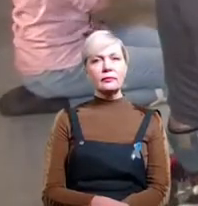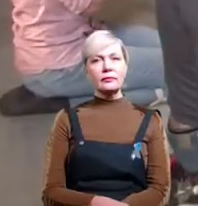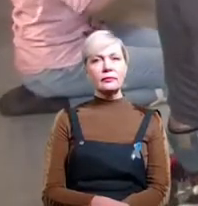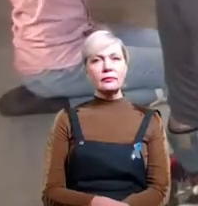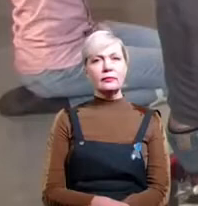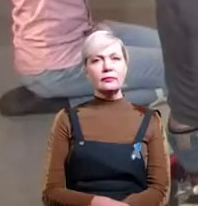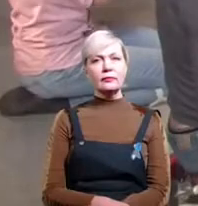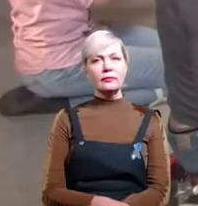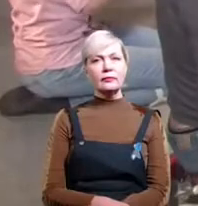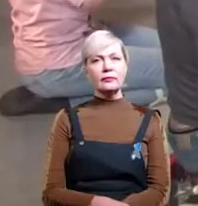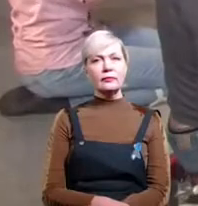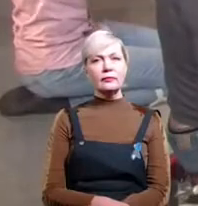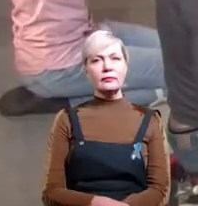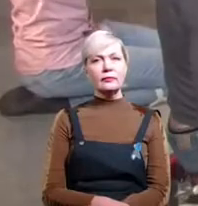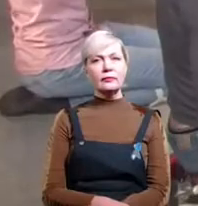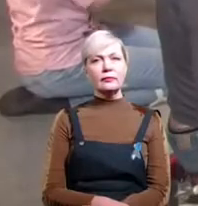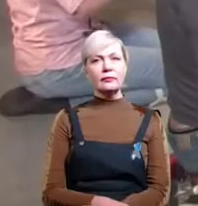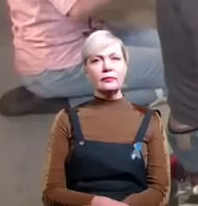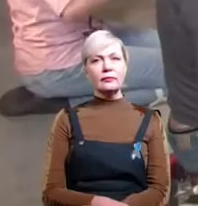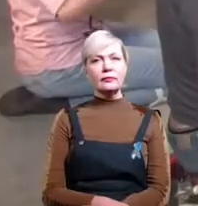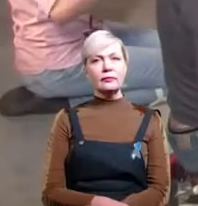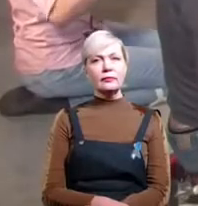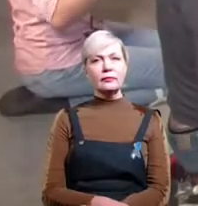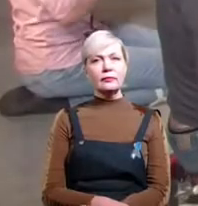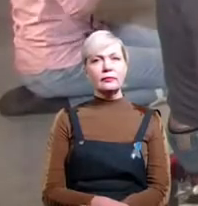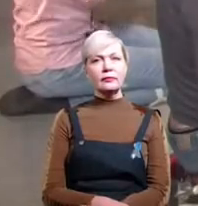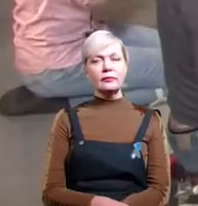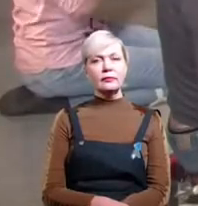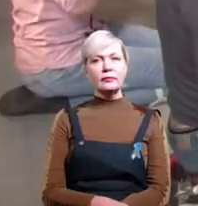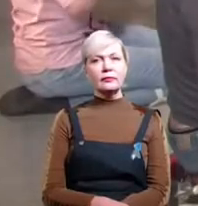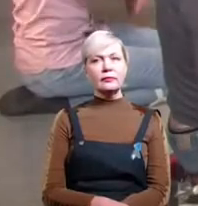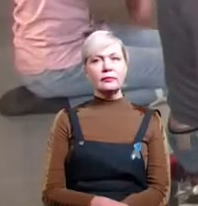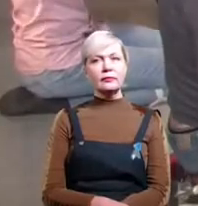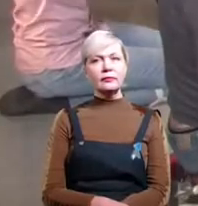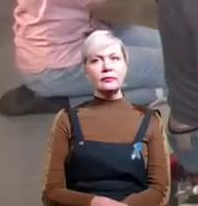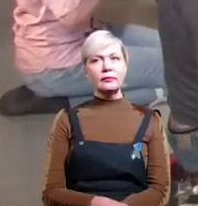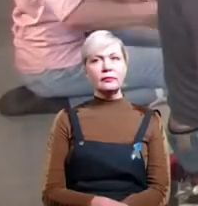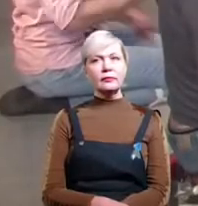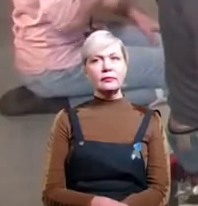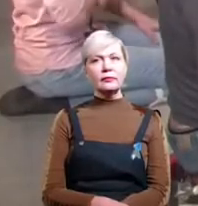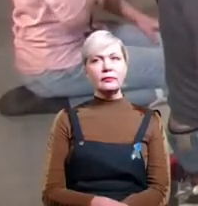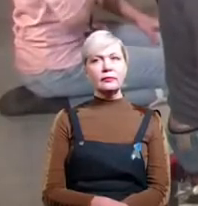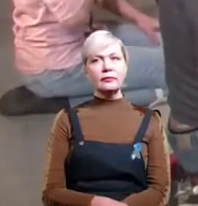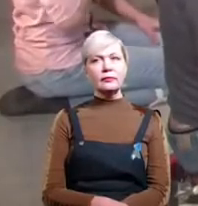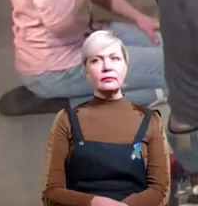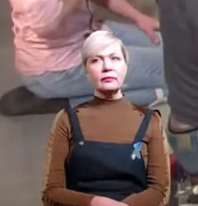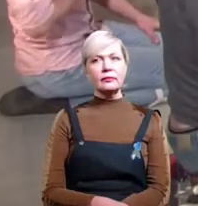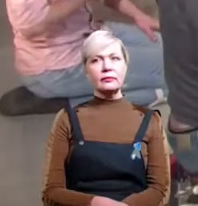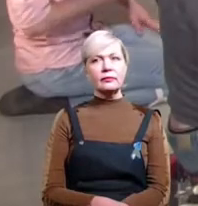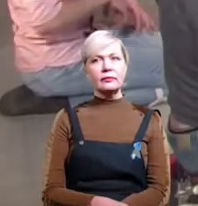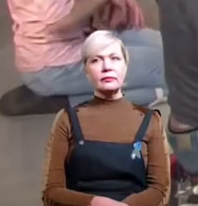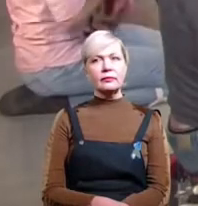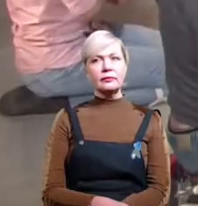І цей день неповторний, кожну квітку чую серцем я,